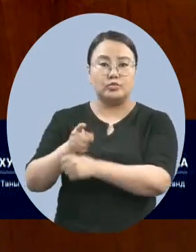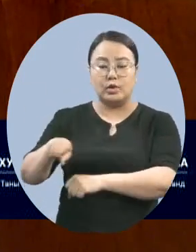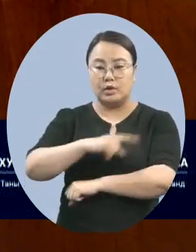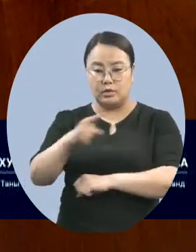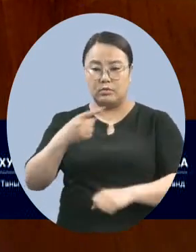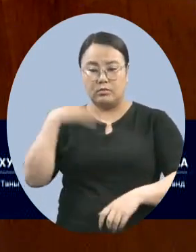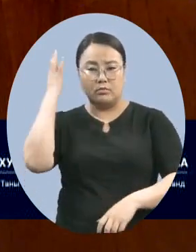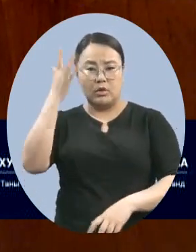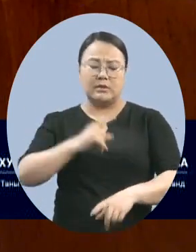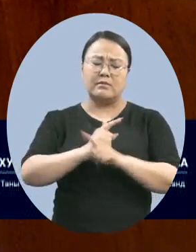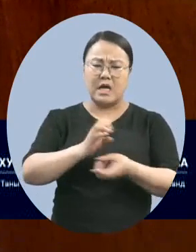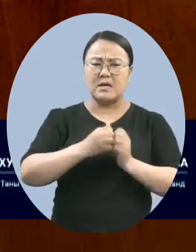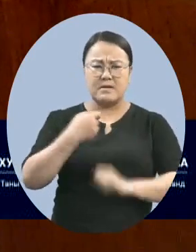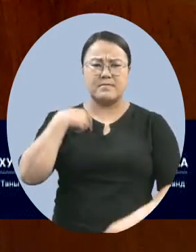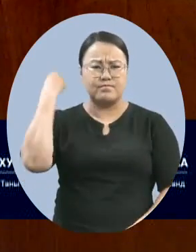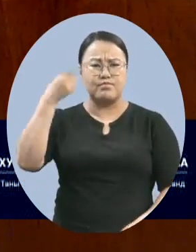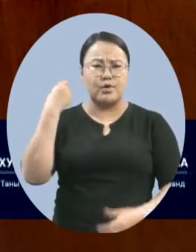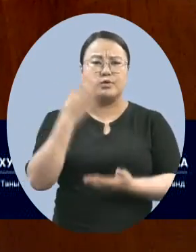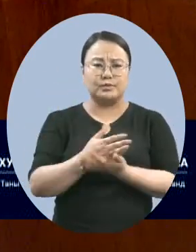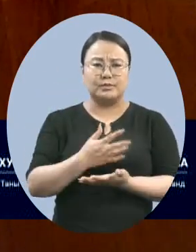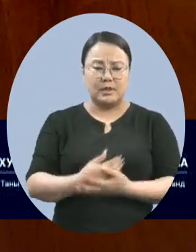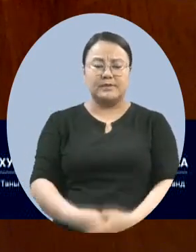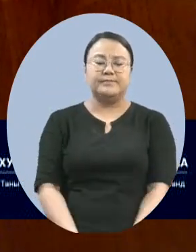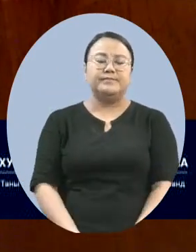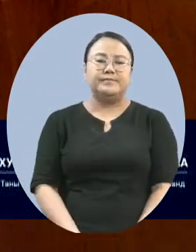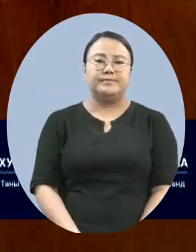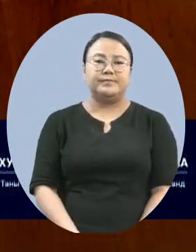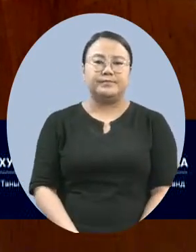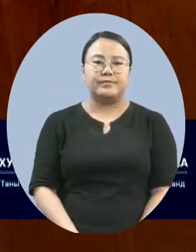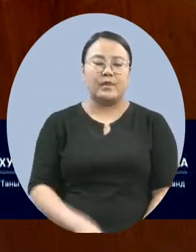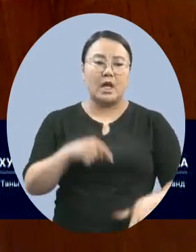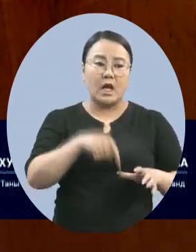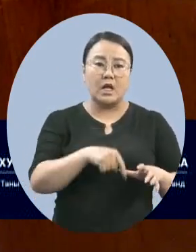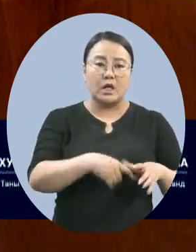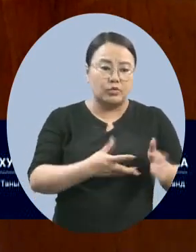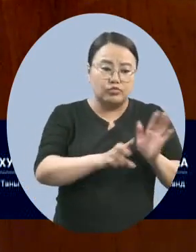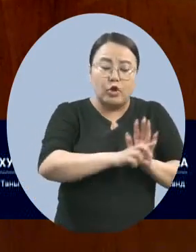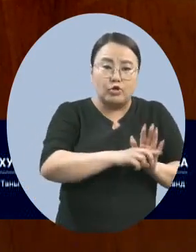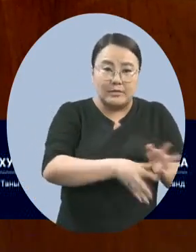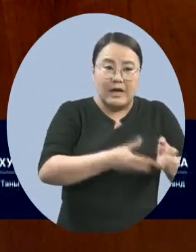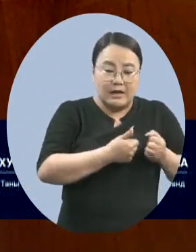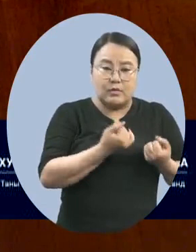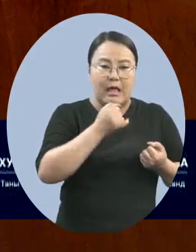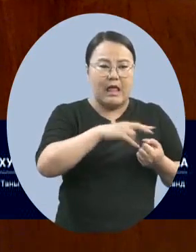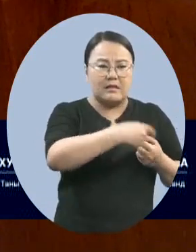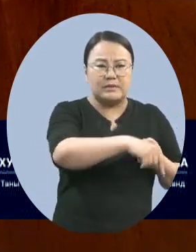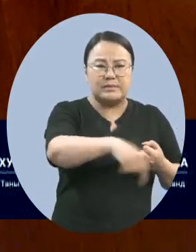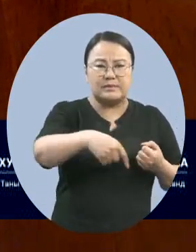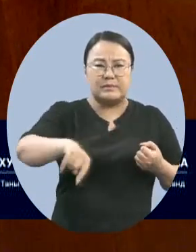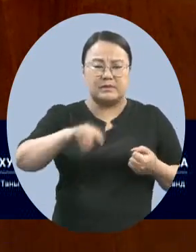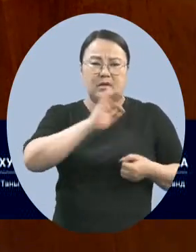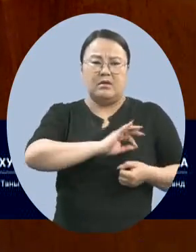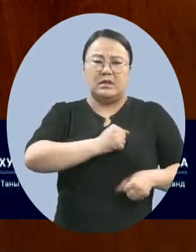үргэлжлүүлнэ. Тэгээд тэрэн дээр илүү их тодорхой ярих боломжууд гарах байх. А харин энэ удаагийн боломжоо өрхийн орлогоо дэмжигд